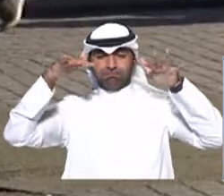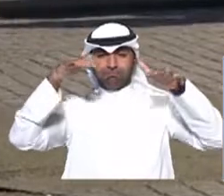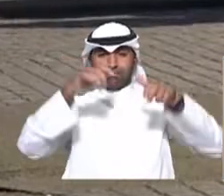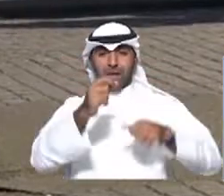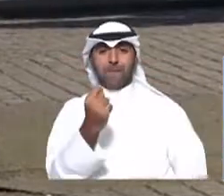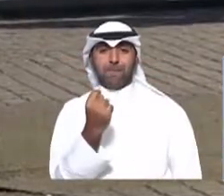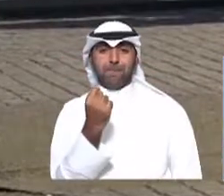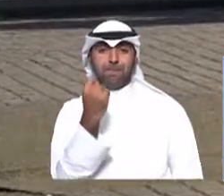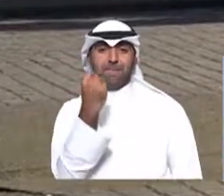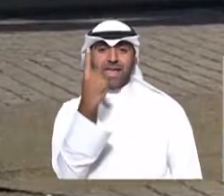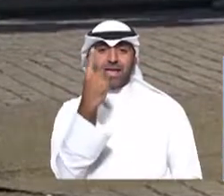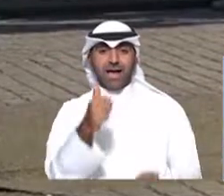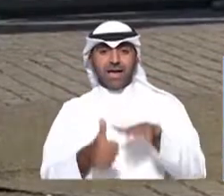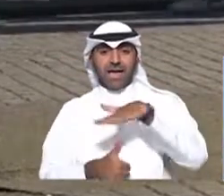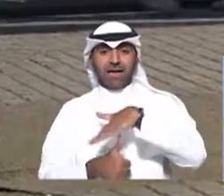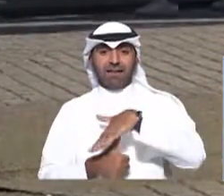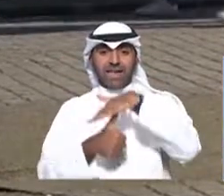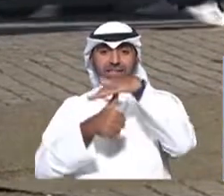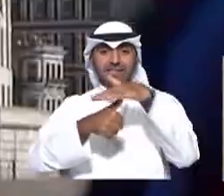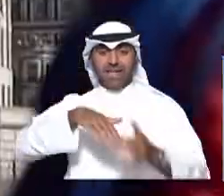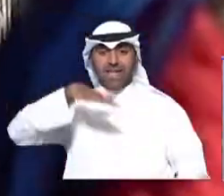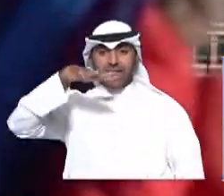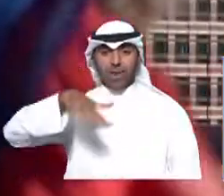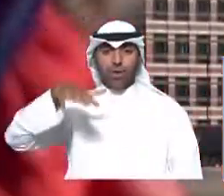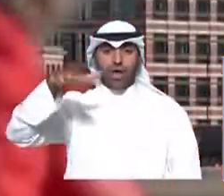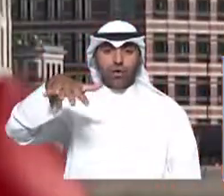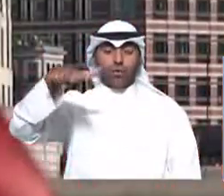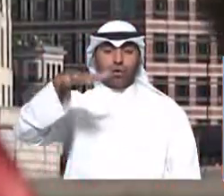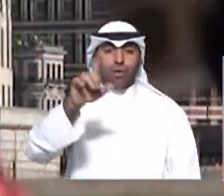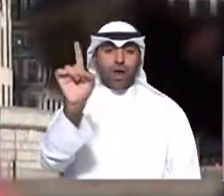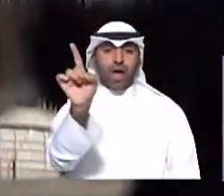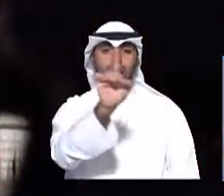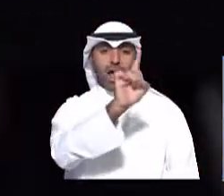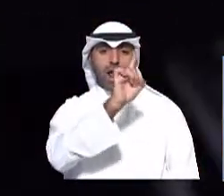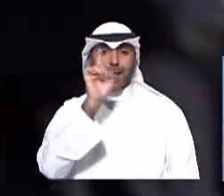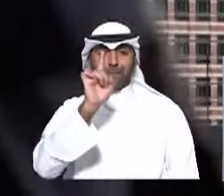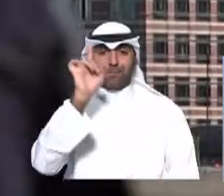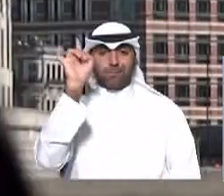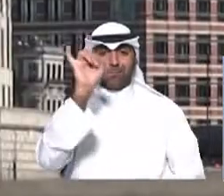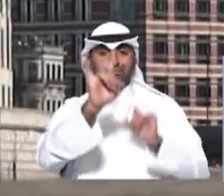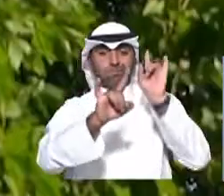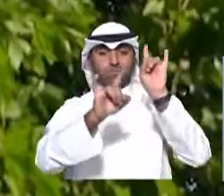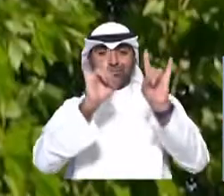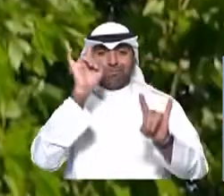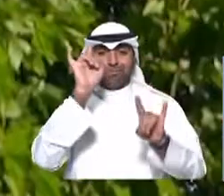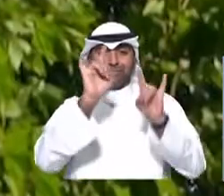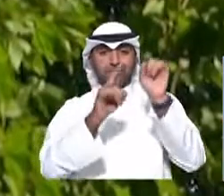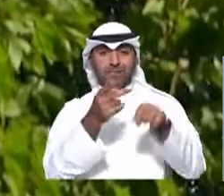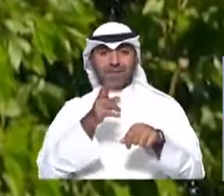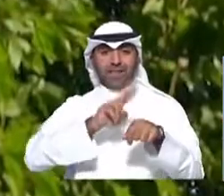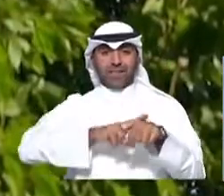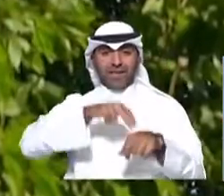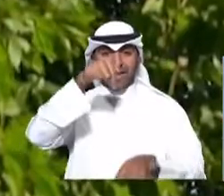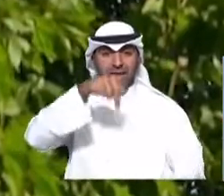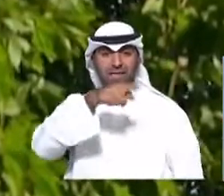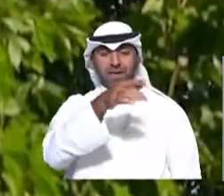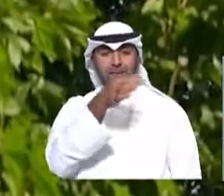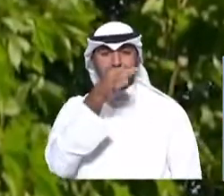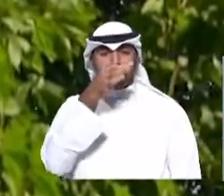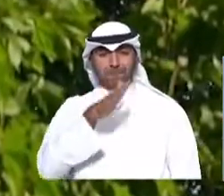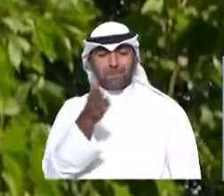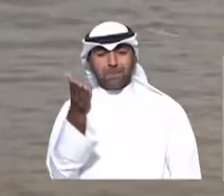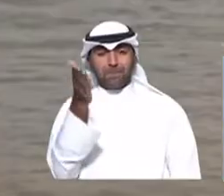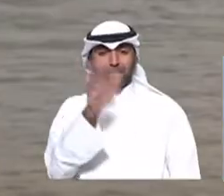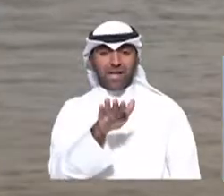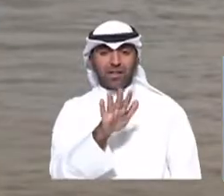الدول والحكومات، بالإضافة إلى نحو 1 مليون شخص. ويعد تشييع جثمان الملكة الراحلة واحدا من